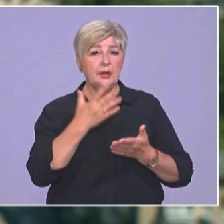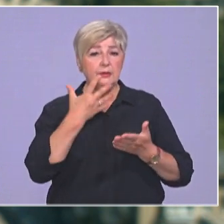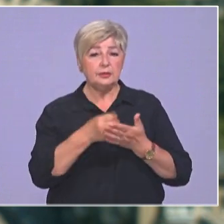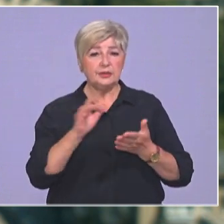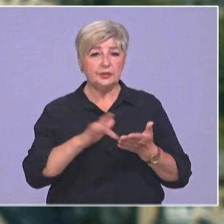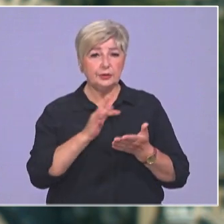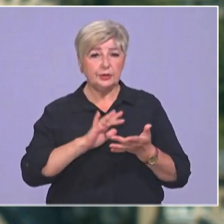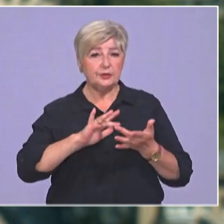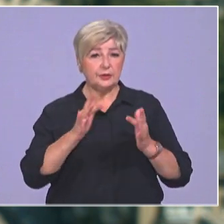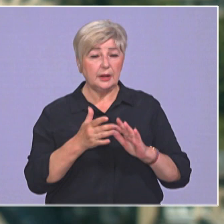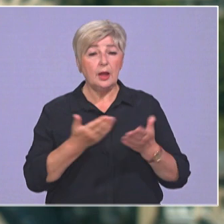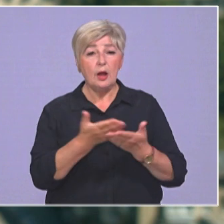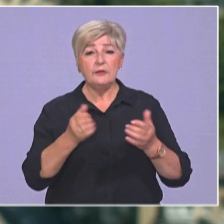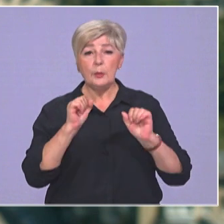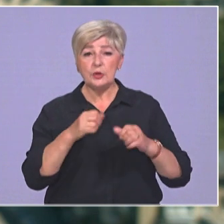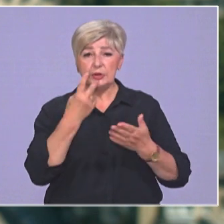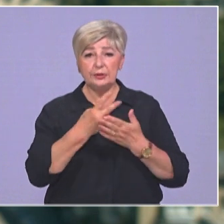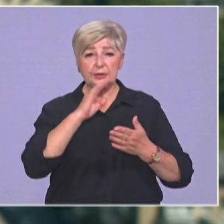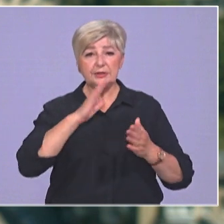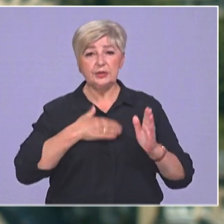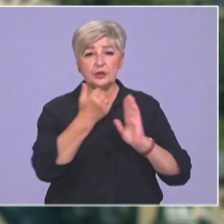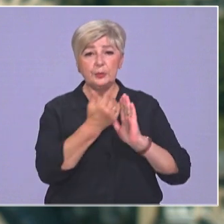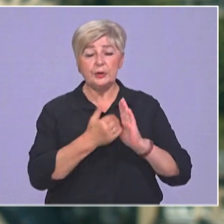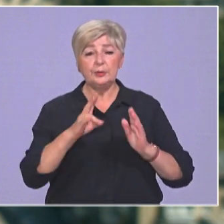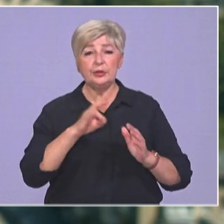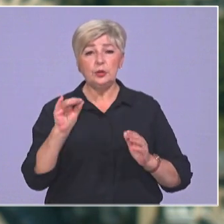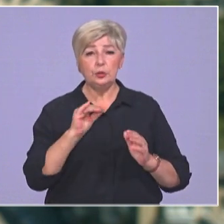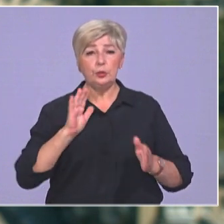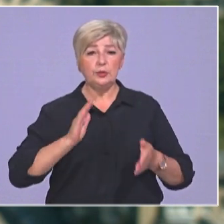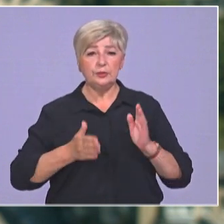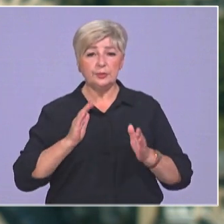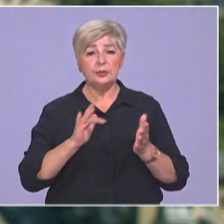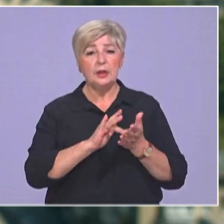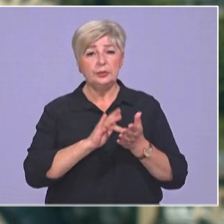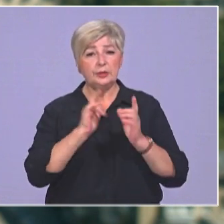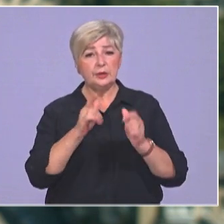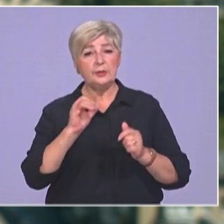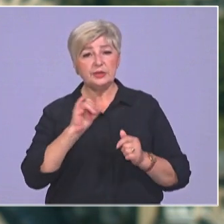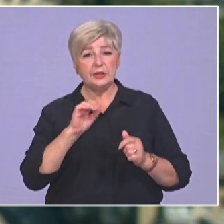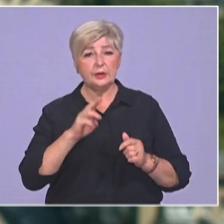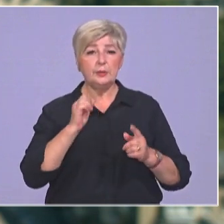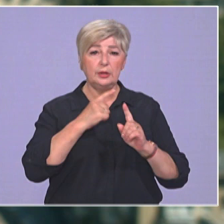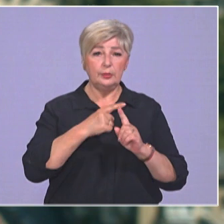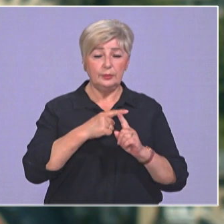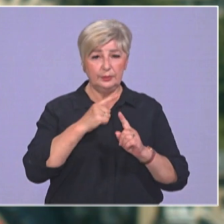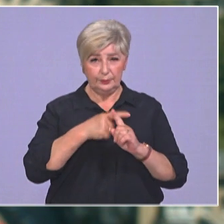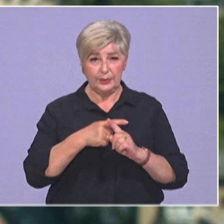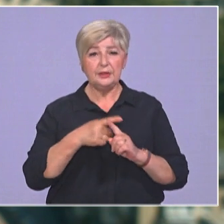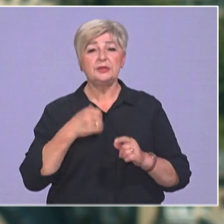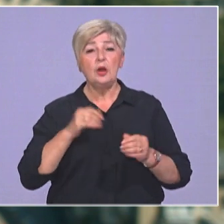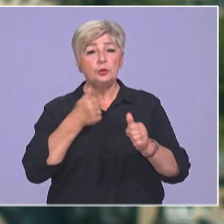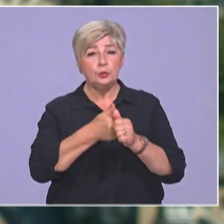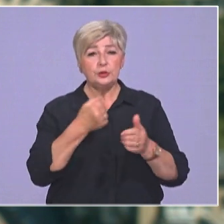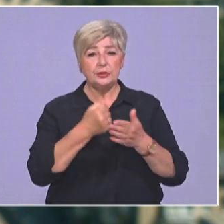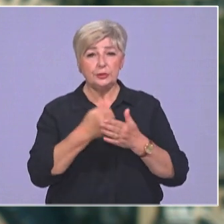у соціальних мережах. Ви можете дивитися наші програми на Ютубі, у Фейсбуці, Телеграмі, Інстаграмі та у мережі X. Долучайтеся